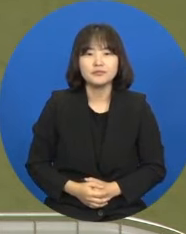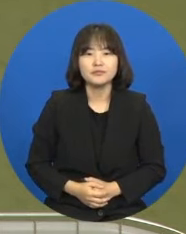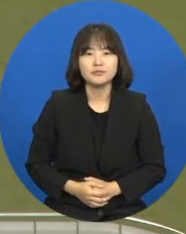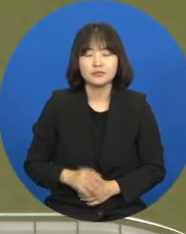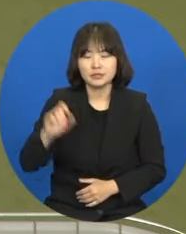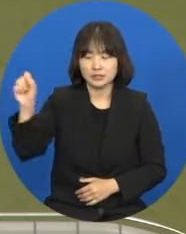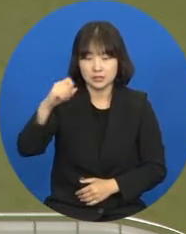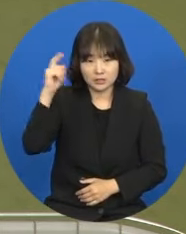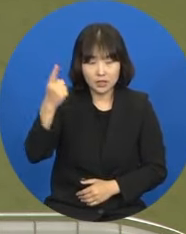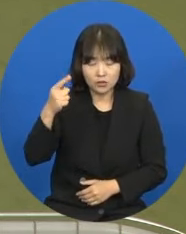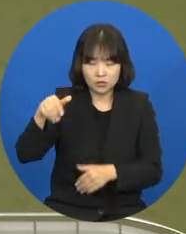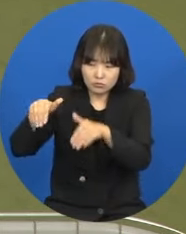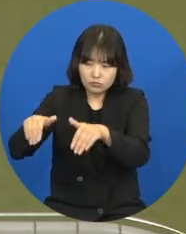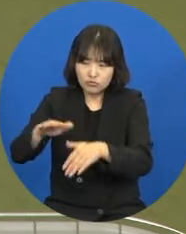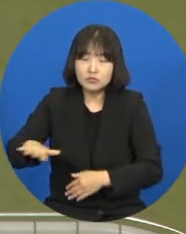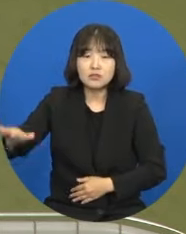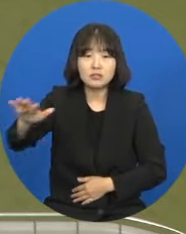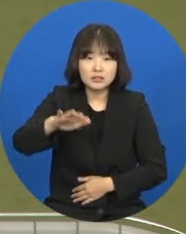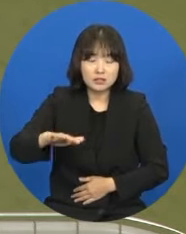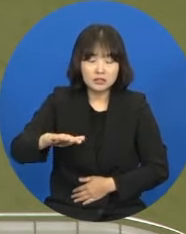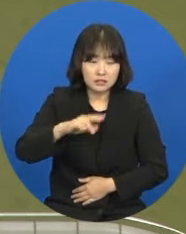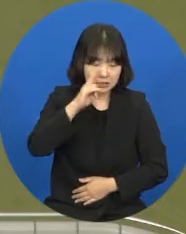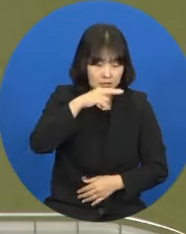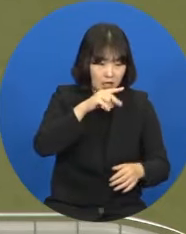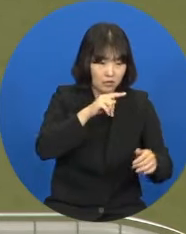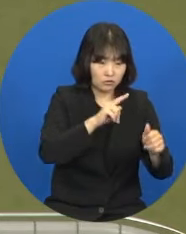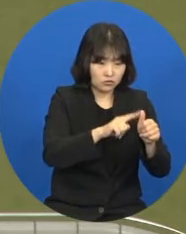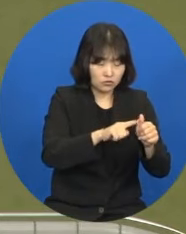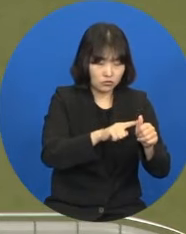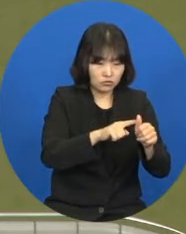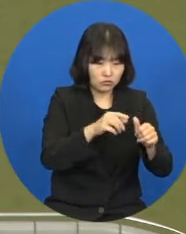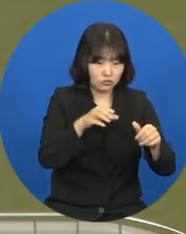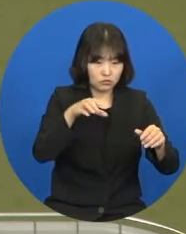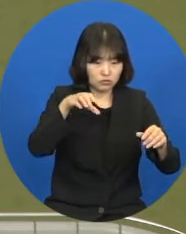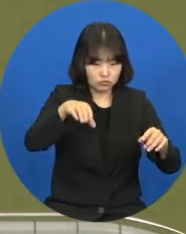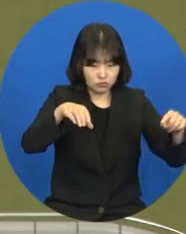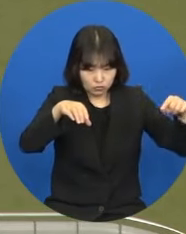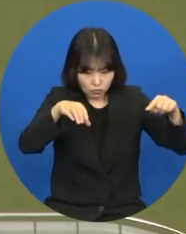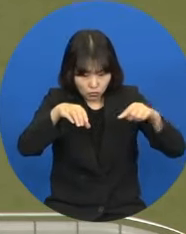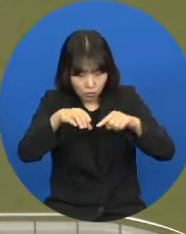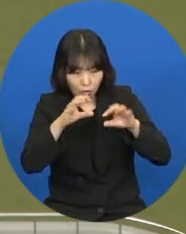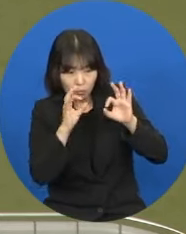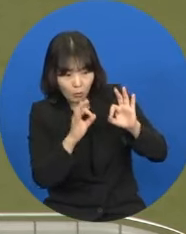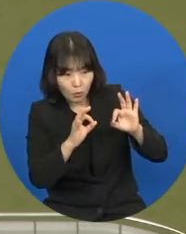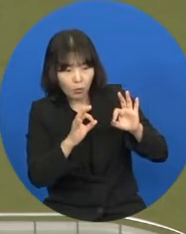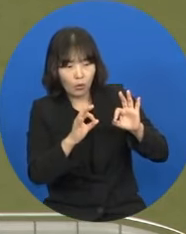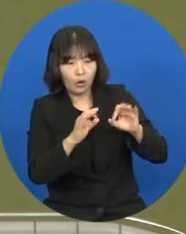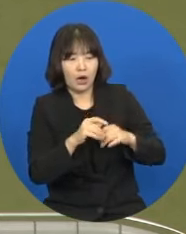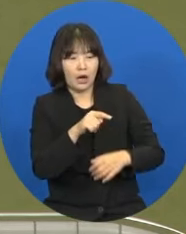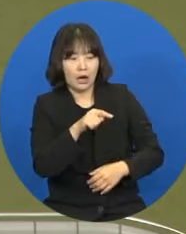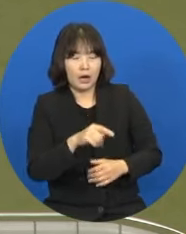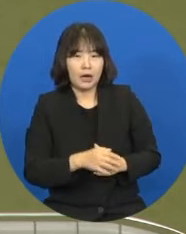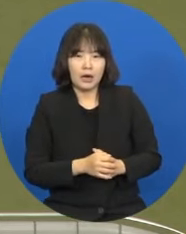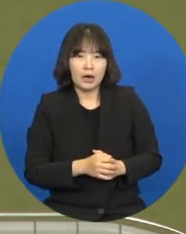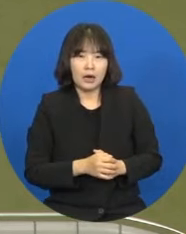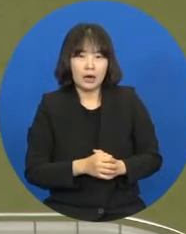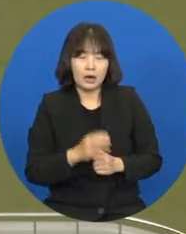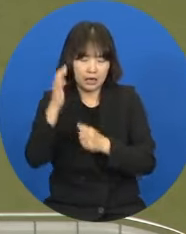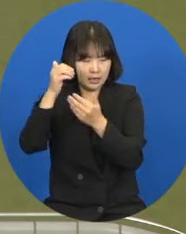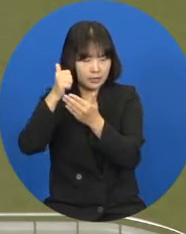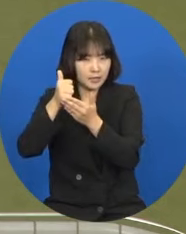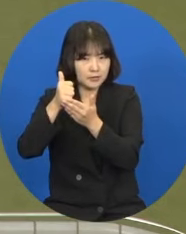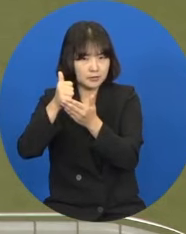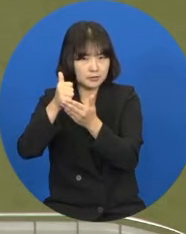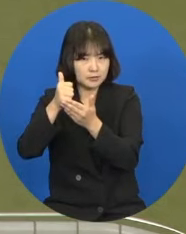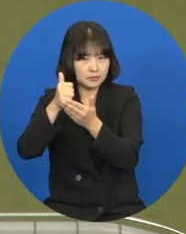다윗의 부하들은 사월이 동굴속으로 들어오는 것을 보고 야 기가 막히게 이것은 정확하게 님이